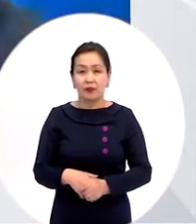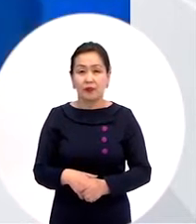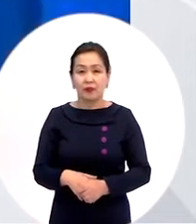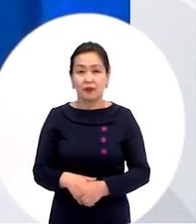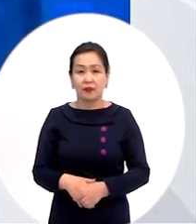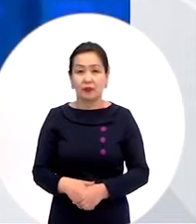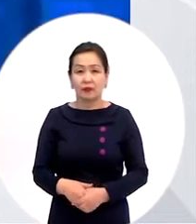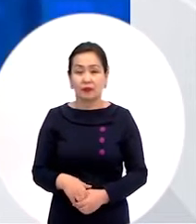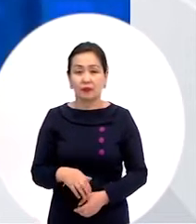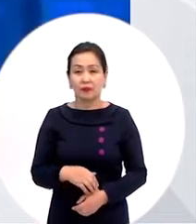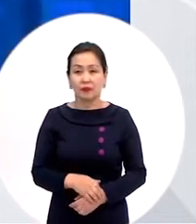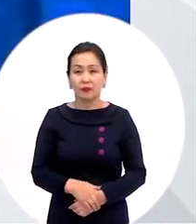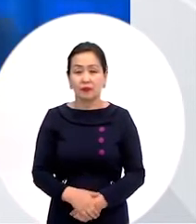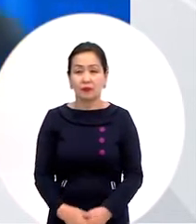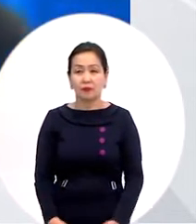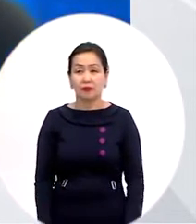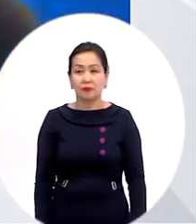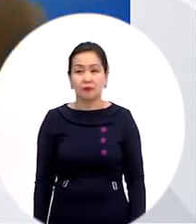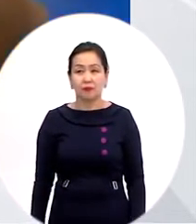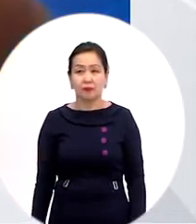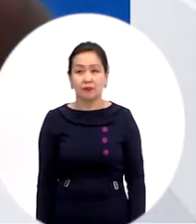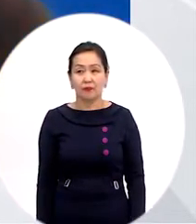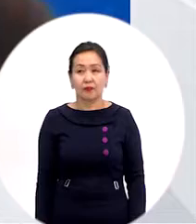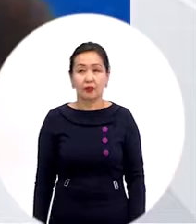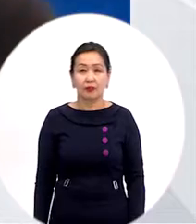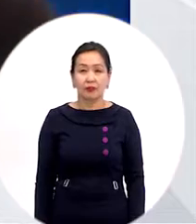looking down at all I see.